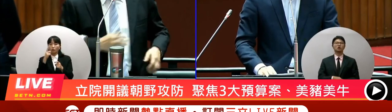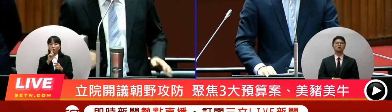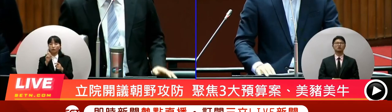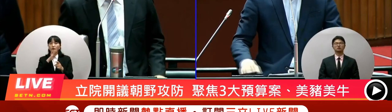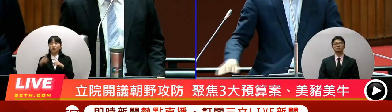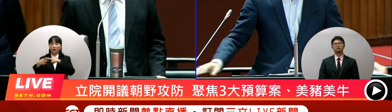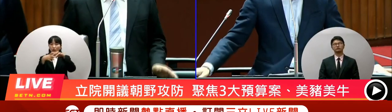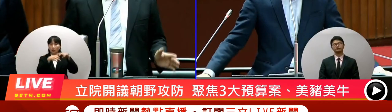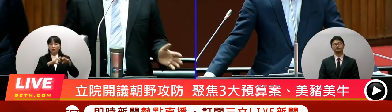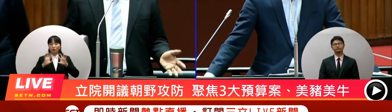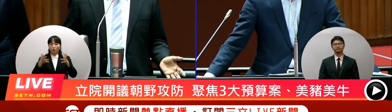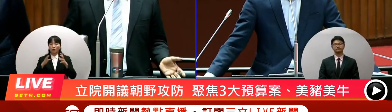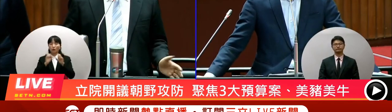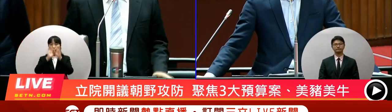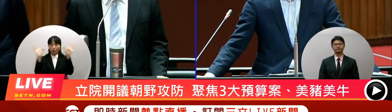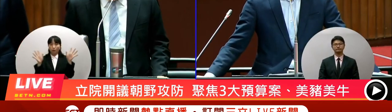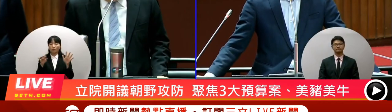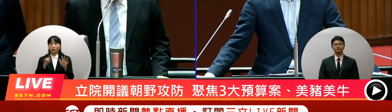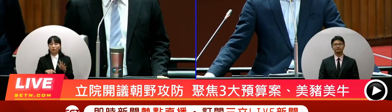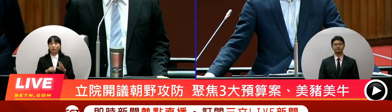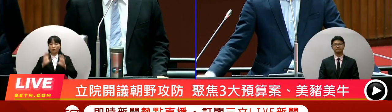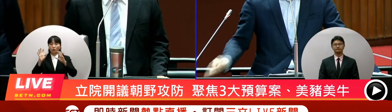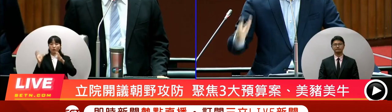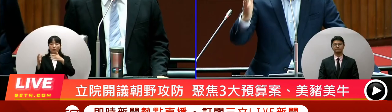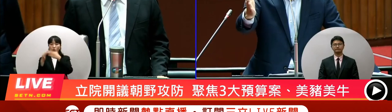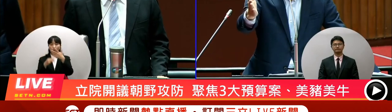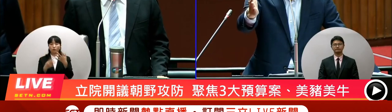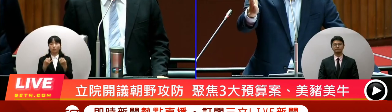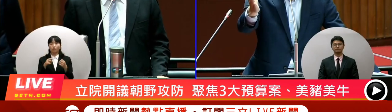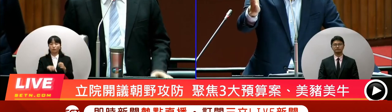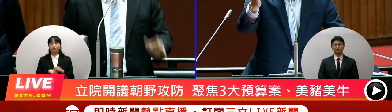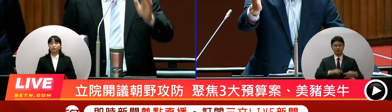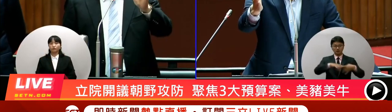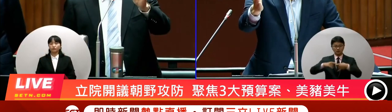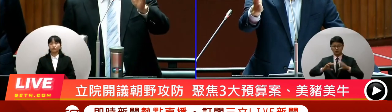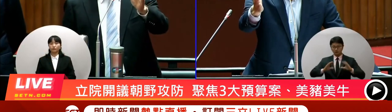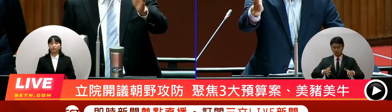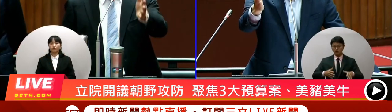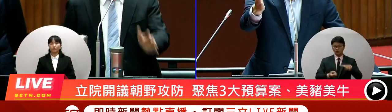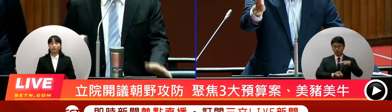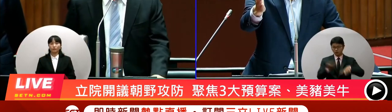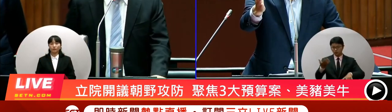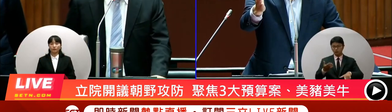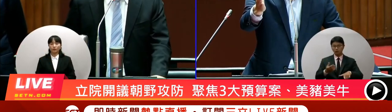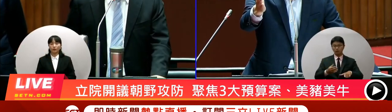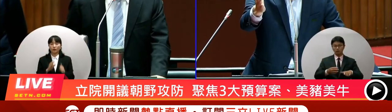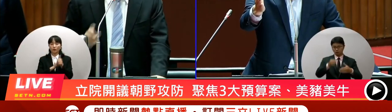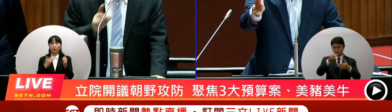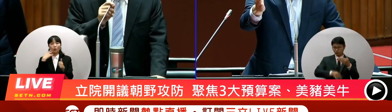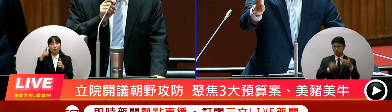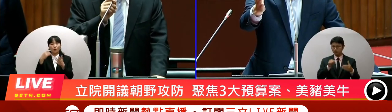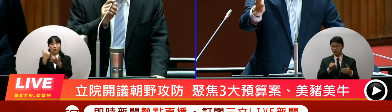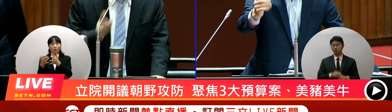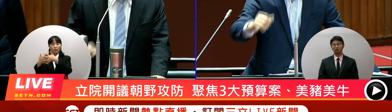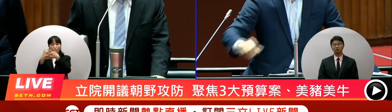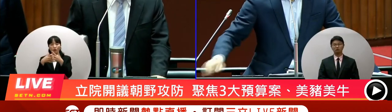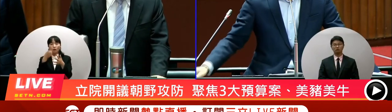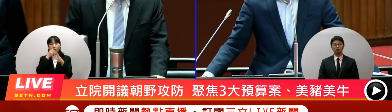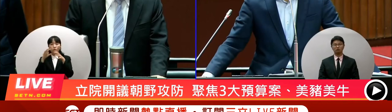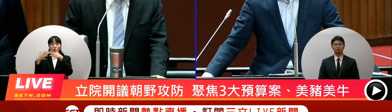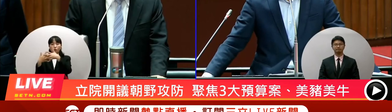联合国公布的国际标准。 好，联合国公布的国际标准。院长， 你在美国吃美国牛肉